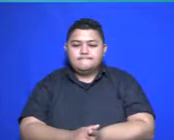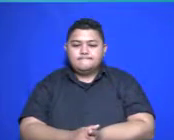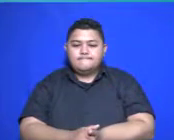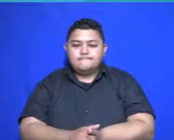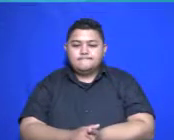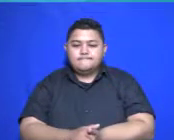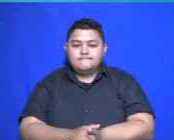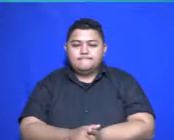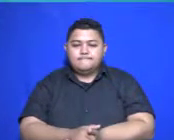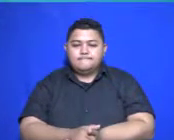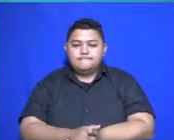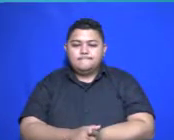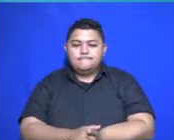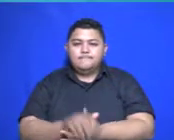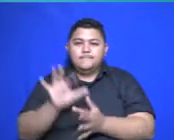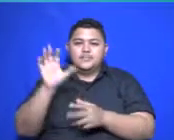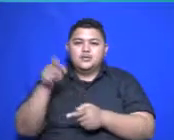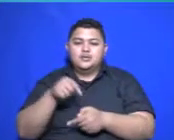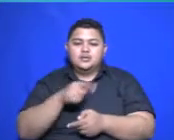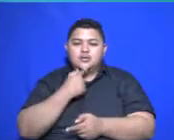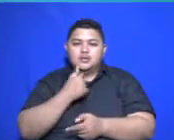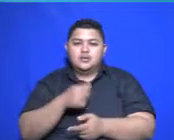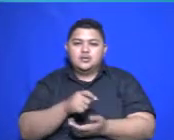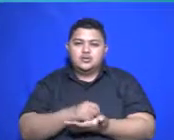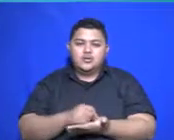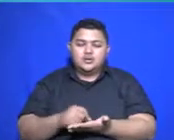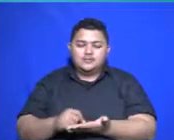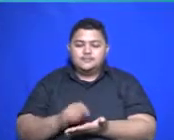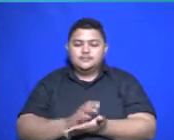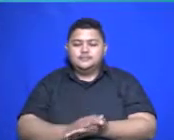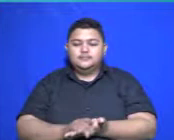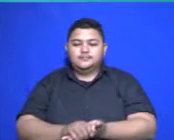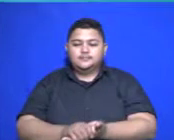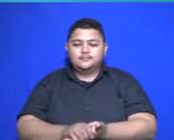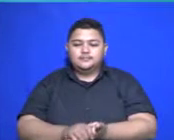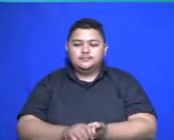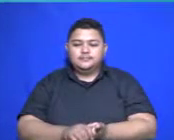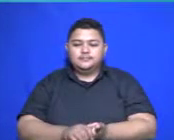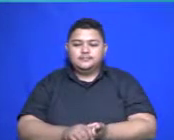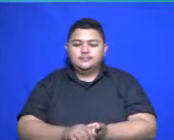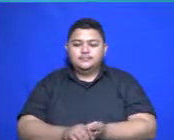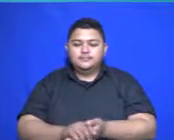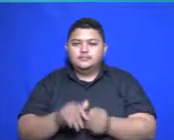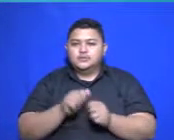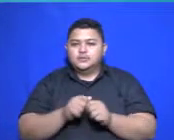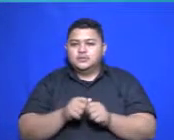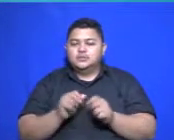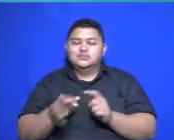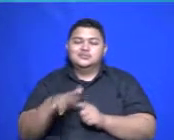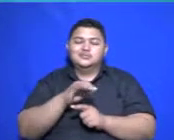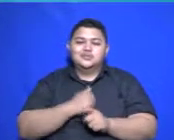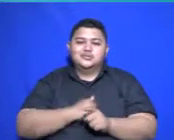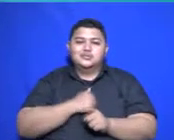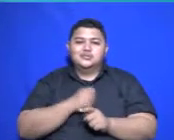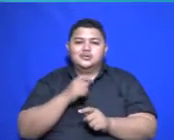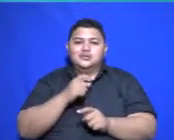Capaian-capaian prestasi ini perlu dicatat oleh para media ini. Capaian-capaian prestasi ini membuat masyarakat semakin bangga menjadi